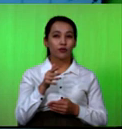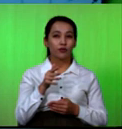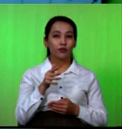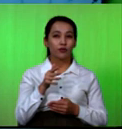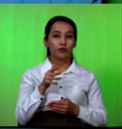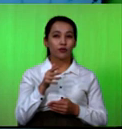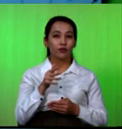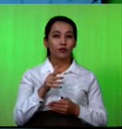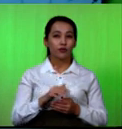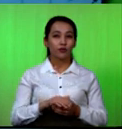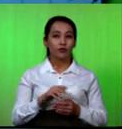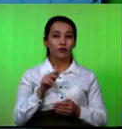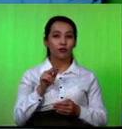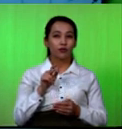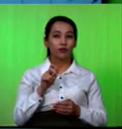5364 dan